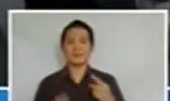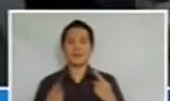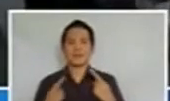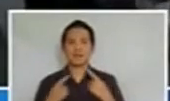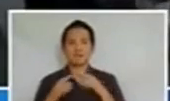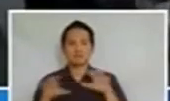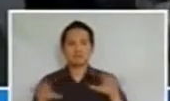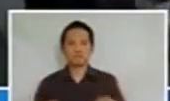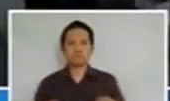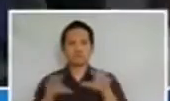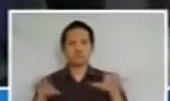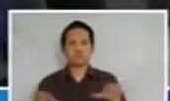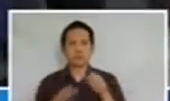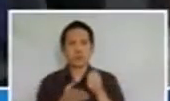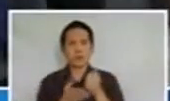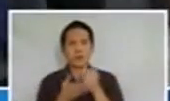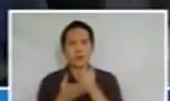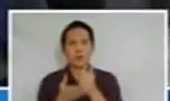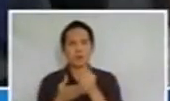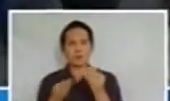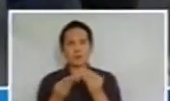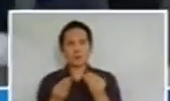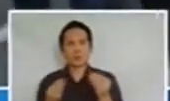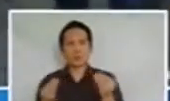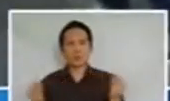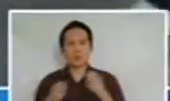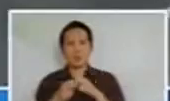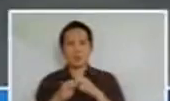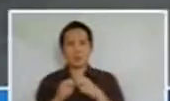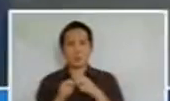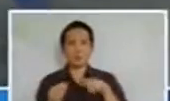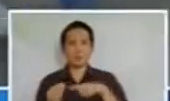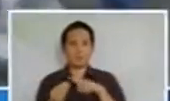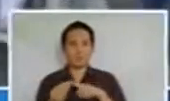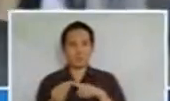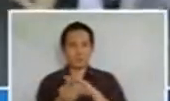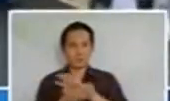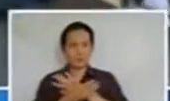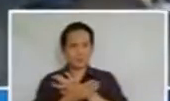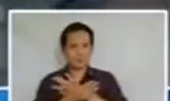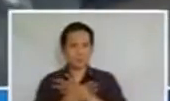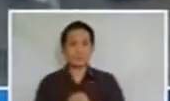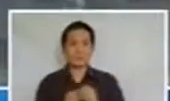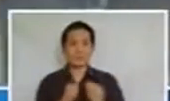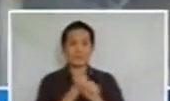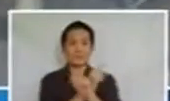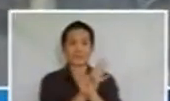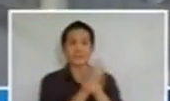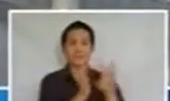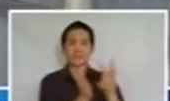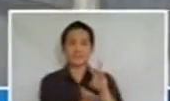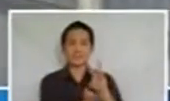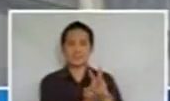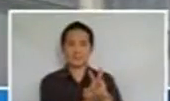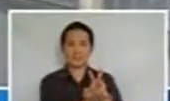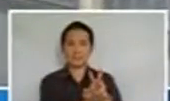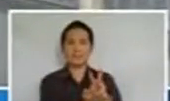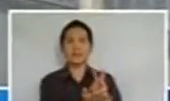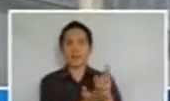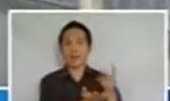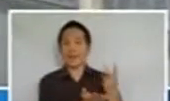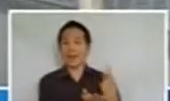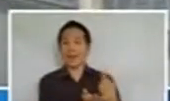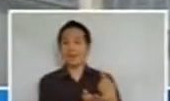mga pasahero na mga commercial flight na dumating dito sa lungsod simula noong June 8, 2020 hanggang